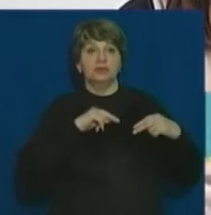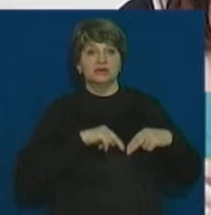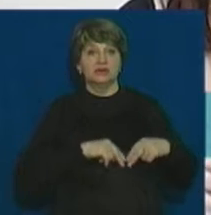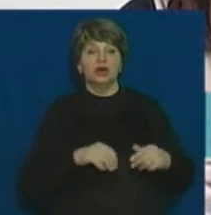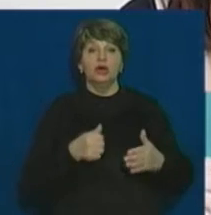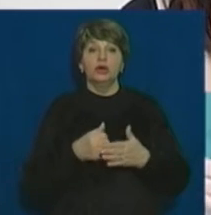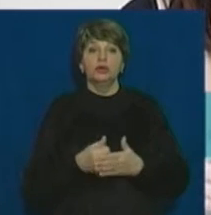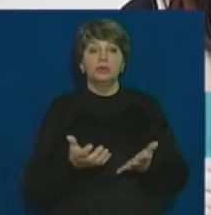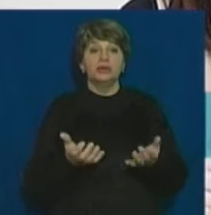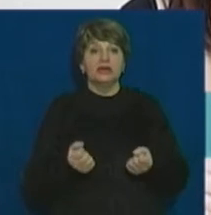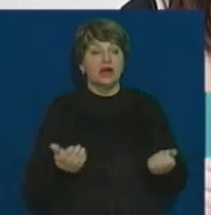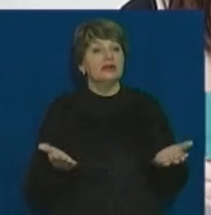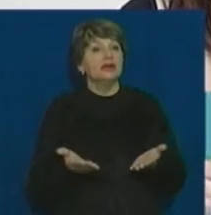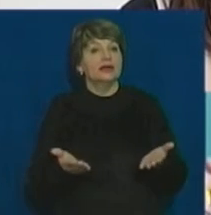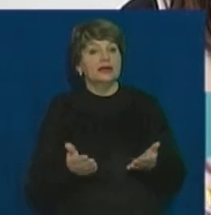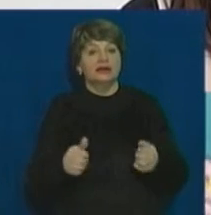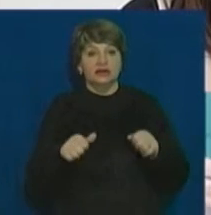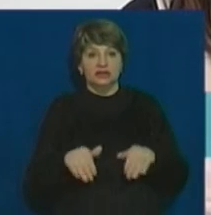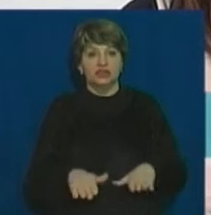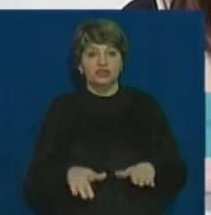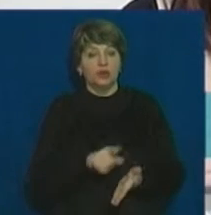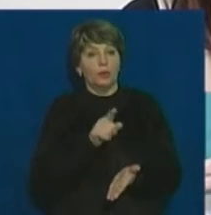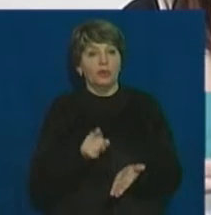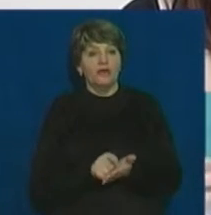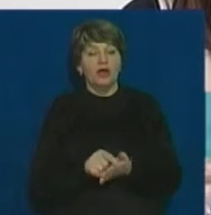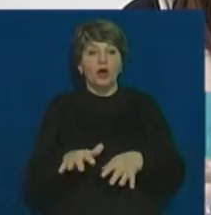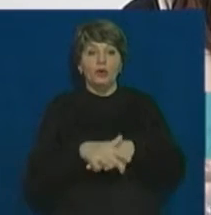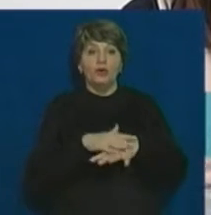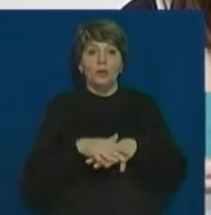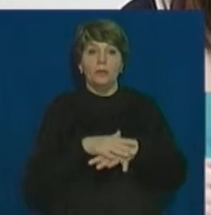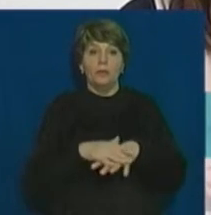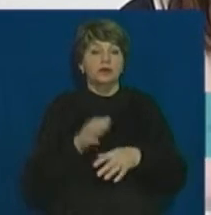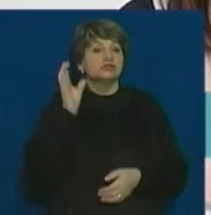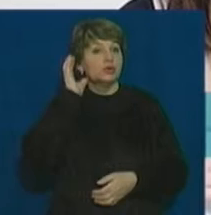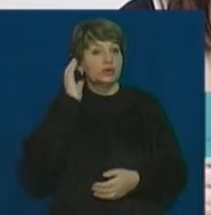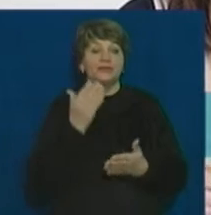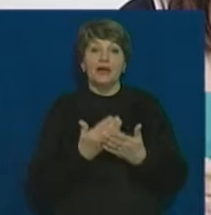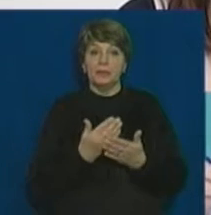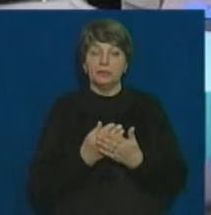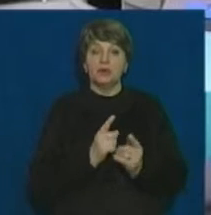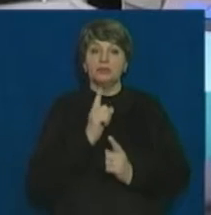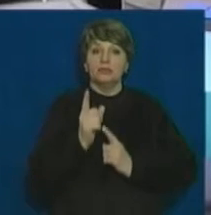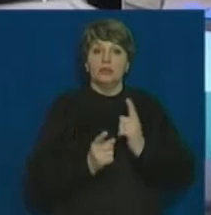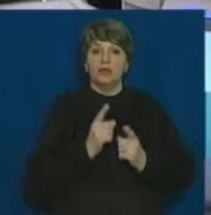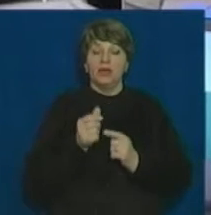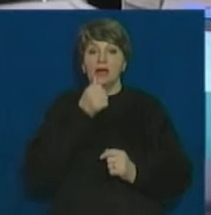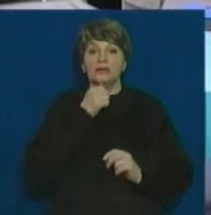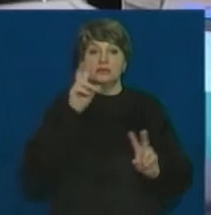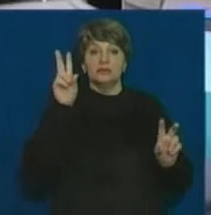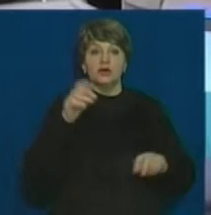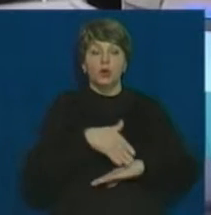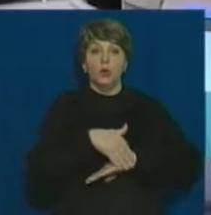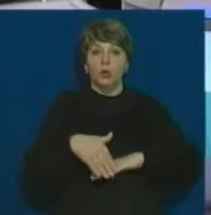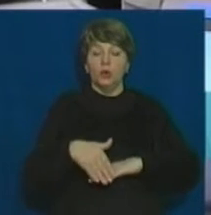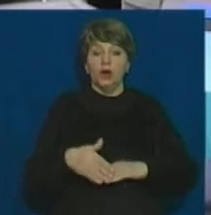деяких рішень обов'язкове проведення громадських слухань, там, наприклад, перейменування вулиці, тобто питання спірне для громади. В таких